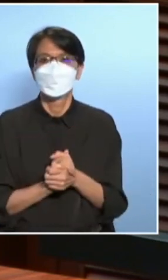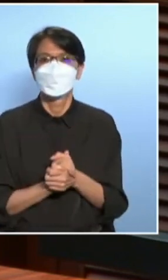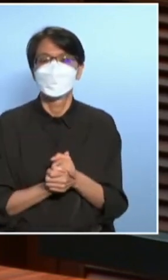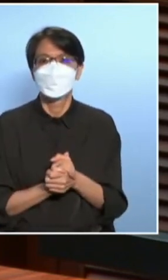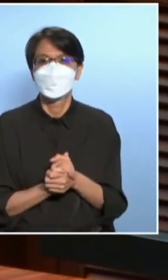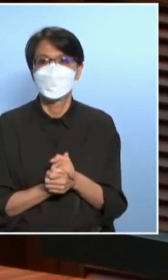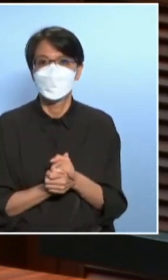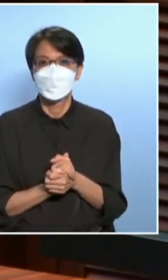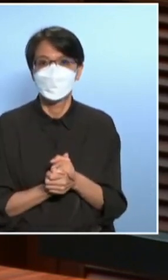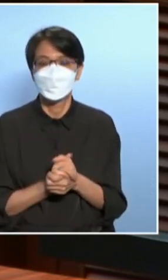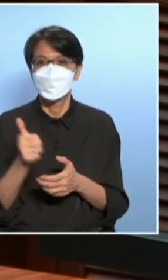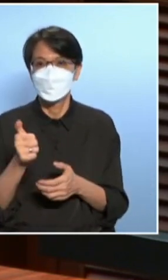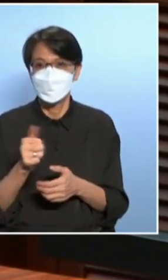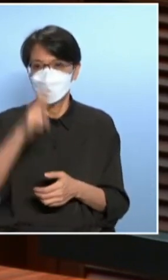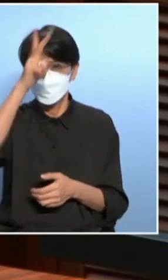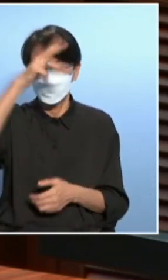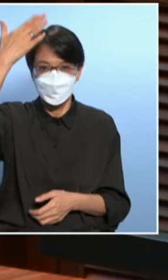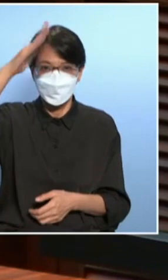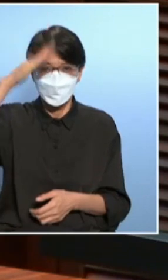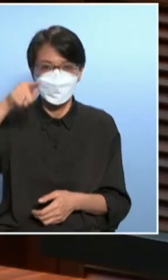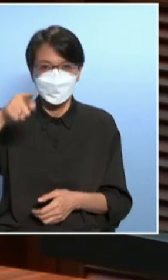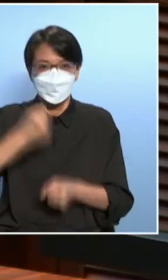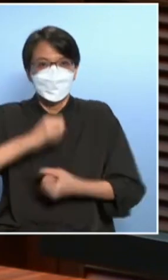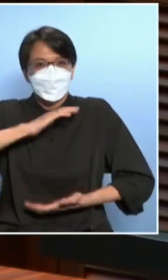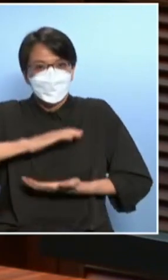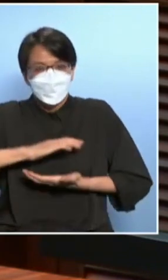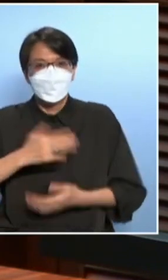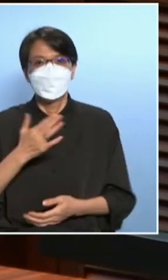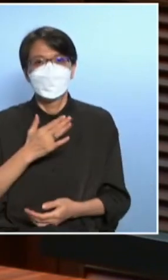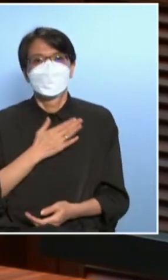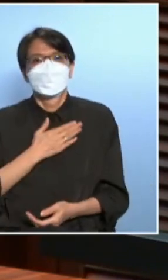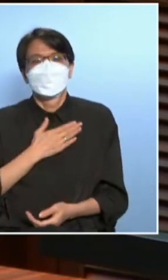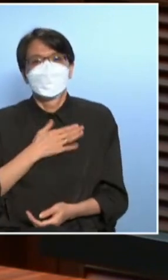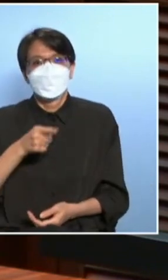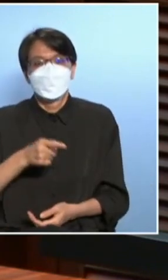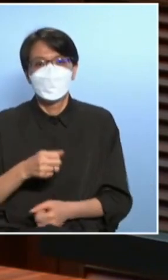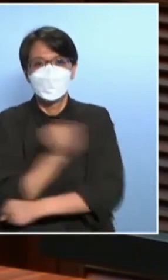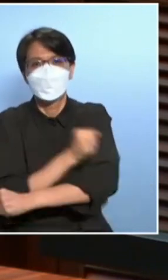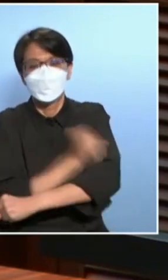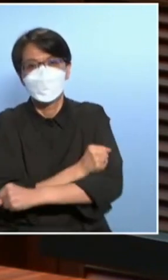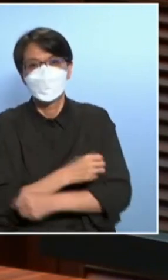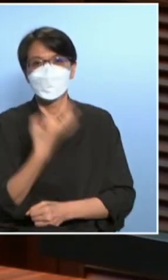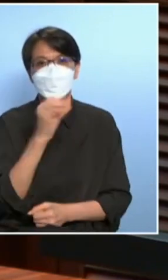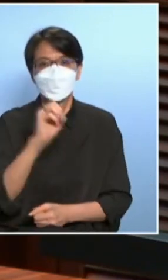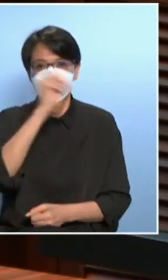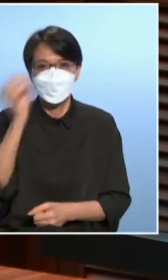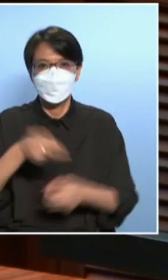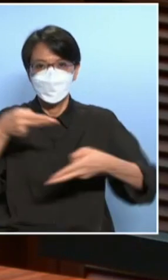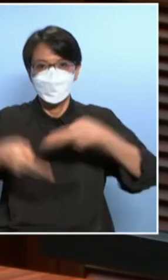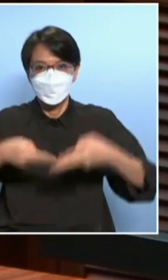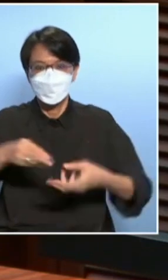就當然係。多謝政府明白佢哋嗰種壓力啦，嚇驚佢哋崩潰，咁所以就削減咗30%呢個手術同埋診症服